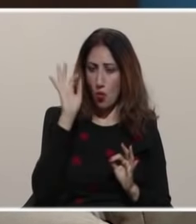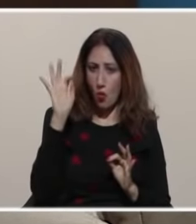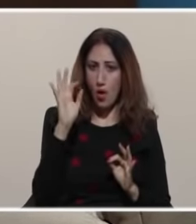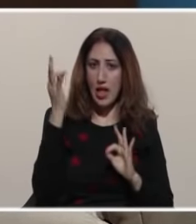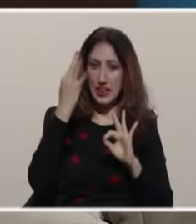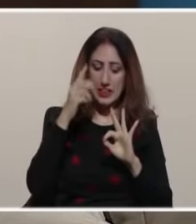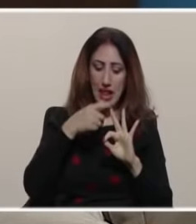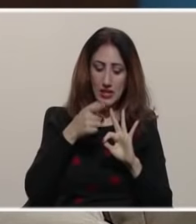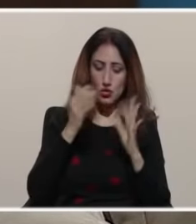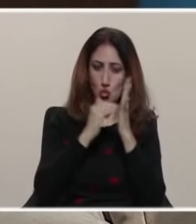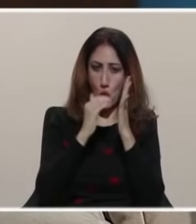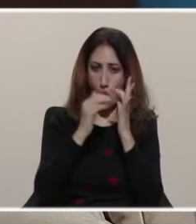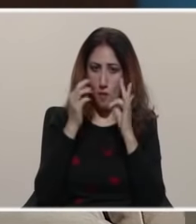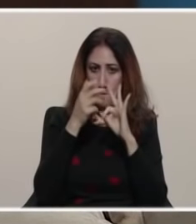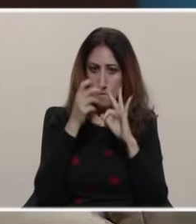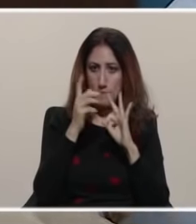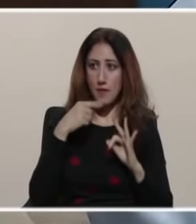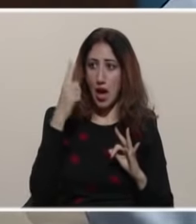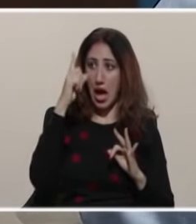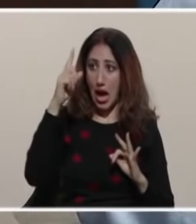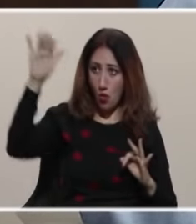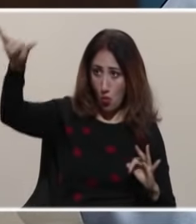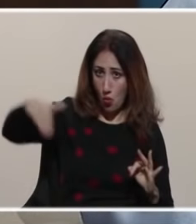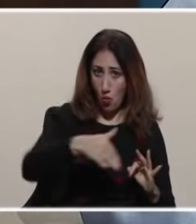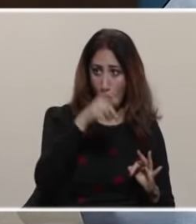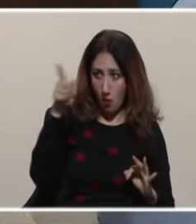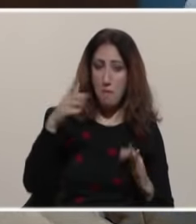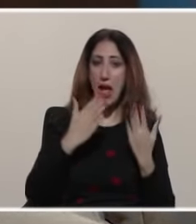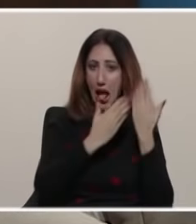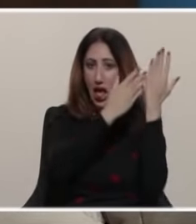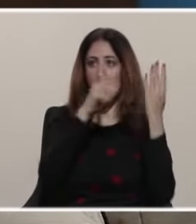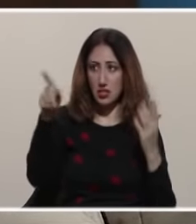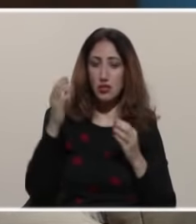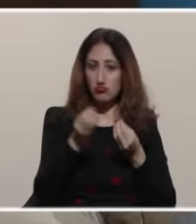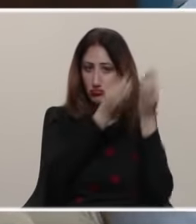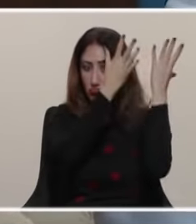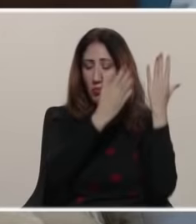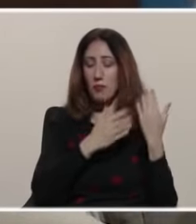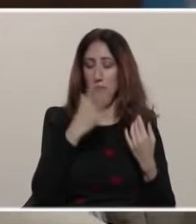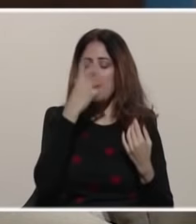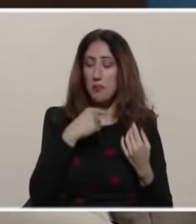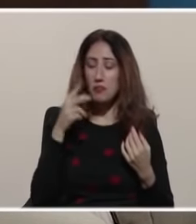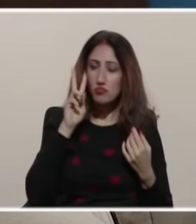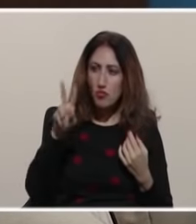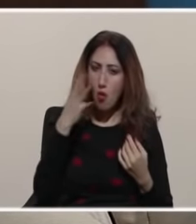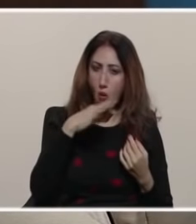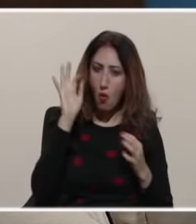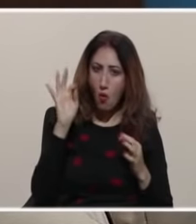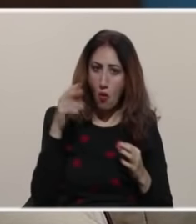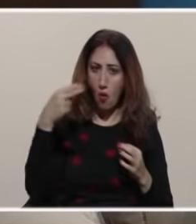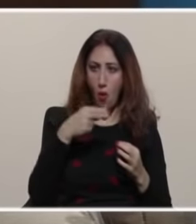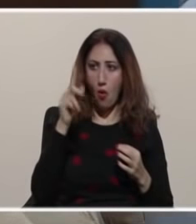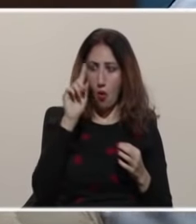تالت يوم سيدنا النبي يقول أول من يمر عليكم من هذا الطريق رجل من أهل الجنة، هو هو نفس الشاب. فمشي وراه سيدنا عبد الله بن